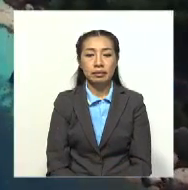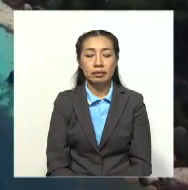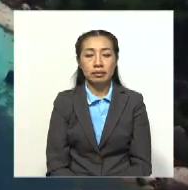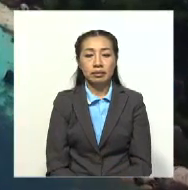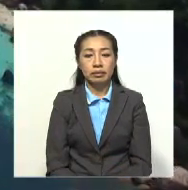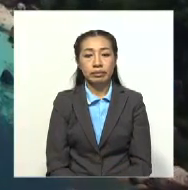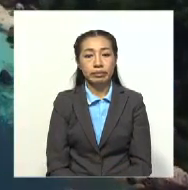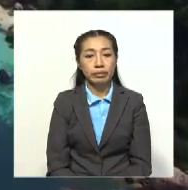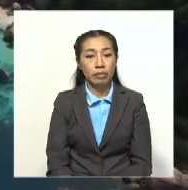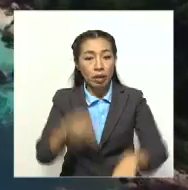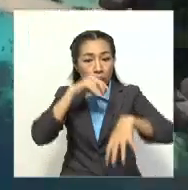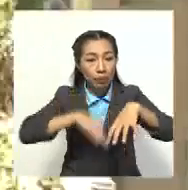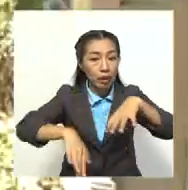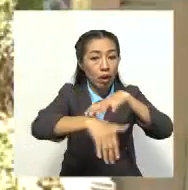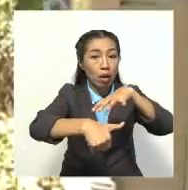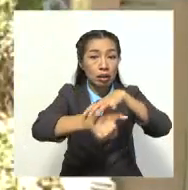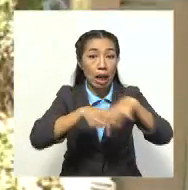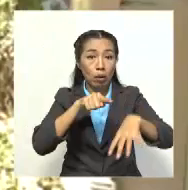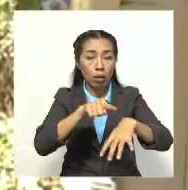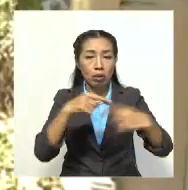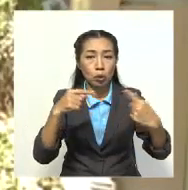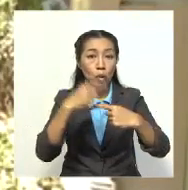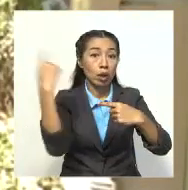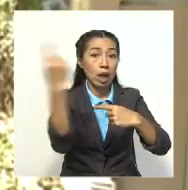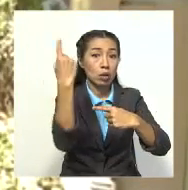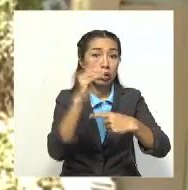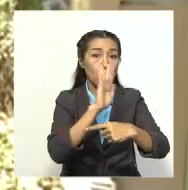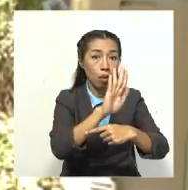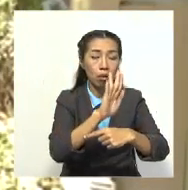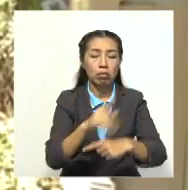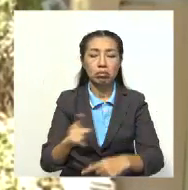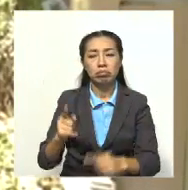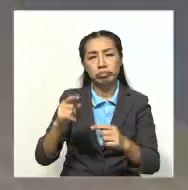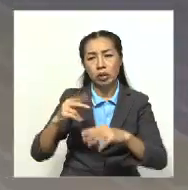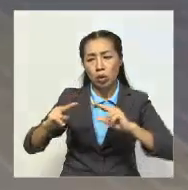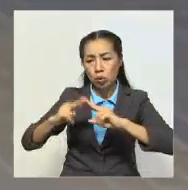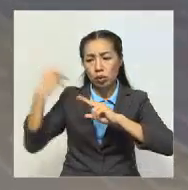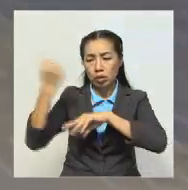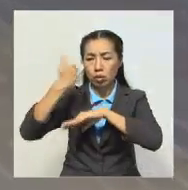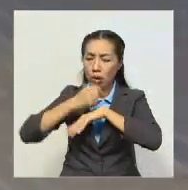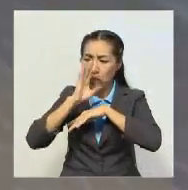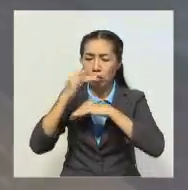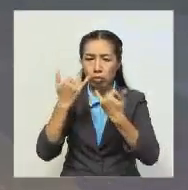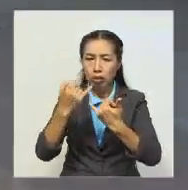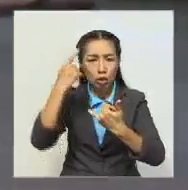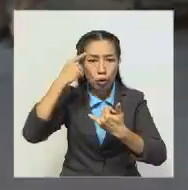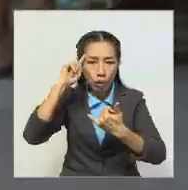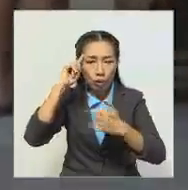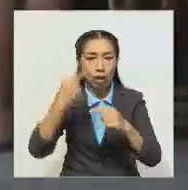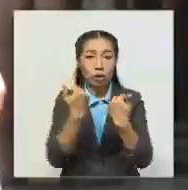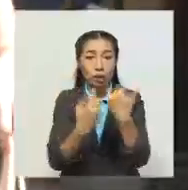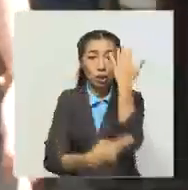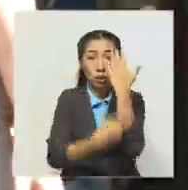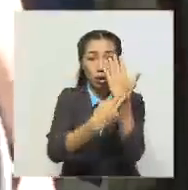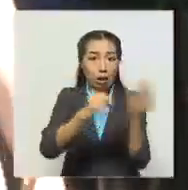ส่วนภาพลักษณ์การท่องเที่ยวที่เกาะเต่าเนี่ยนะคะทางรัฐมนตรีว่าการกระทรวงการท่องเที่ยวและกีฬาบอกว่ายังไม่ได้มีการสรุปยอดการจองที่พักว่า